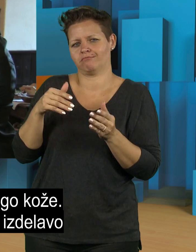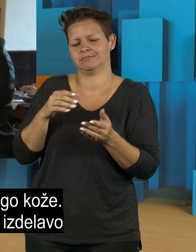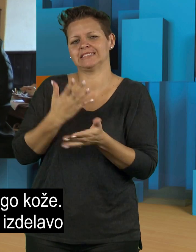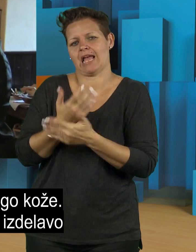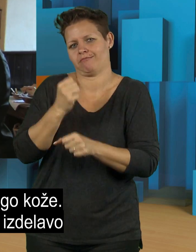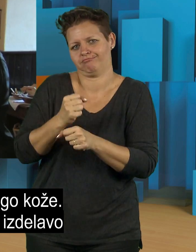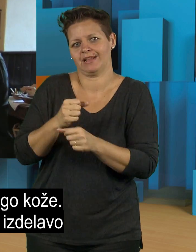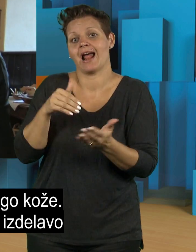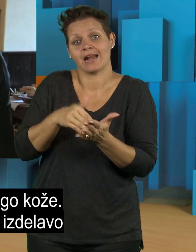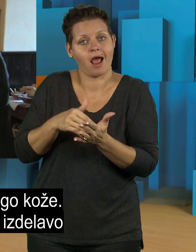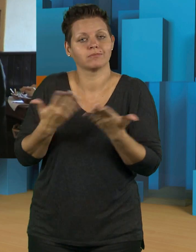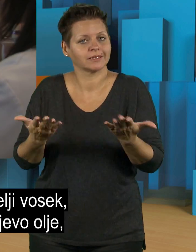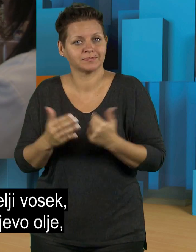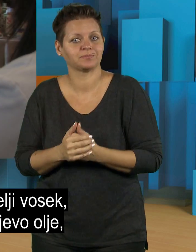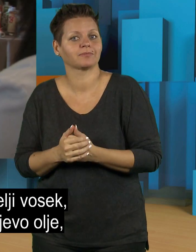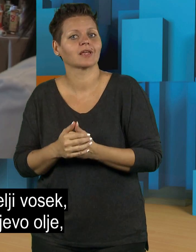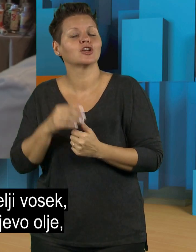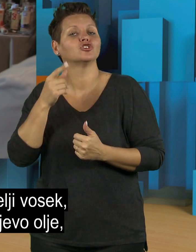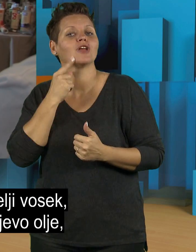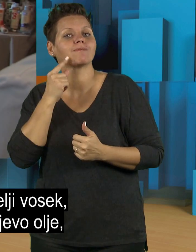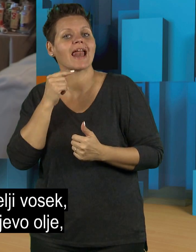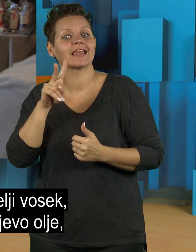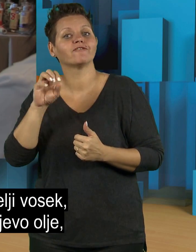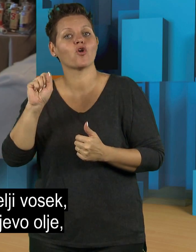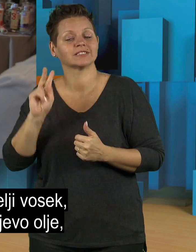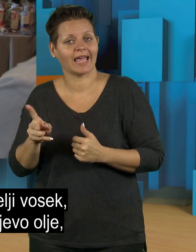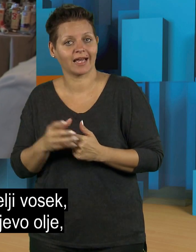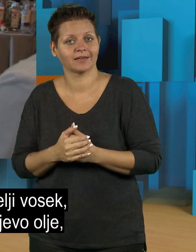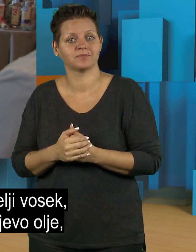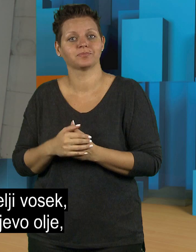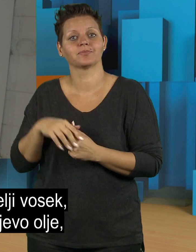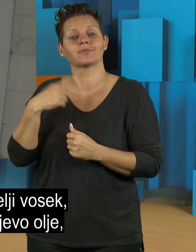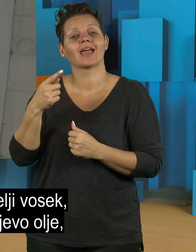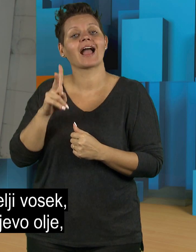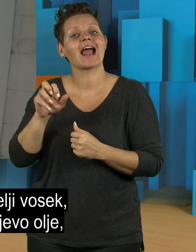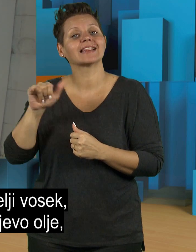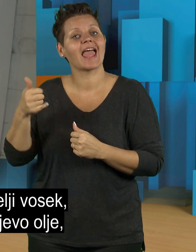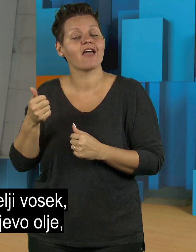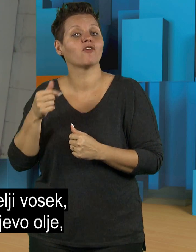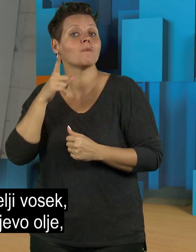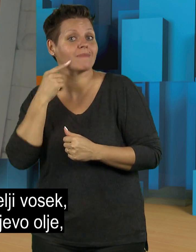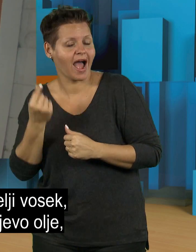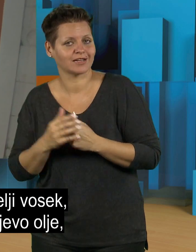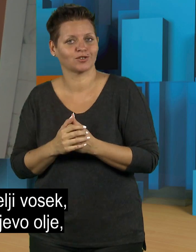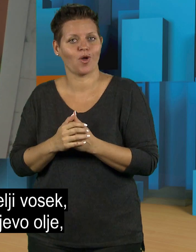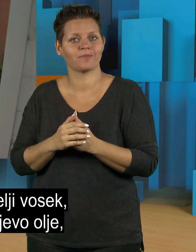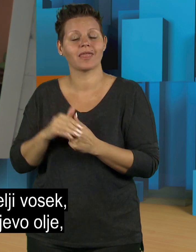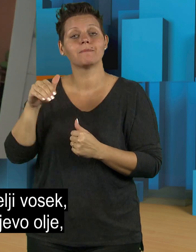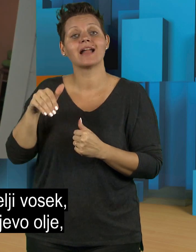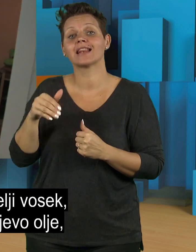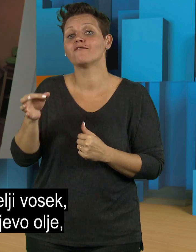Sestavine, ki smo jih za izdelavo uporabili, pa so bile čebelji vosek, karitejevo maslo, mandljevo